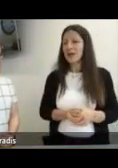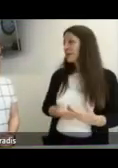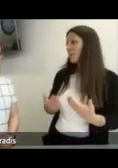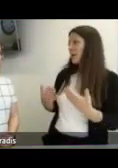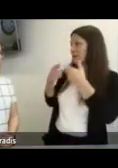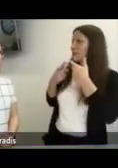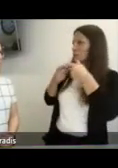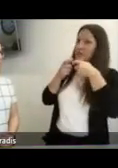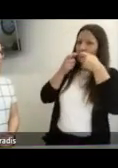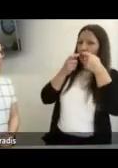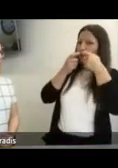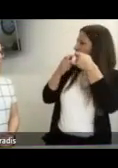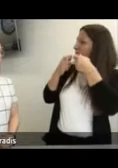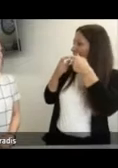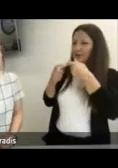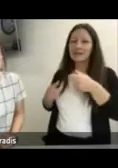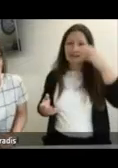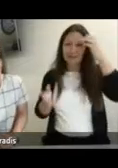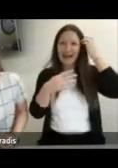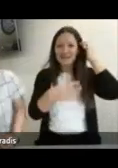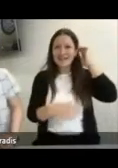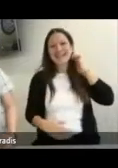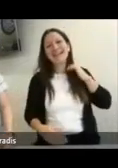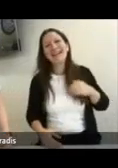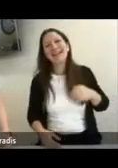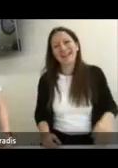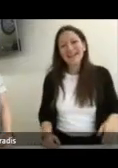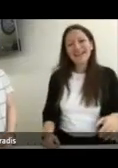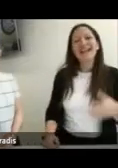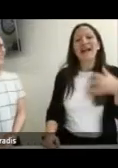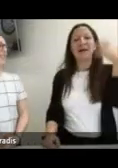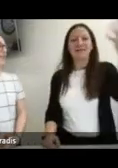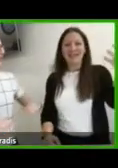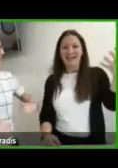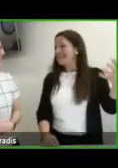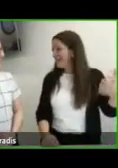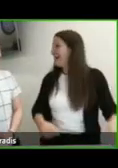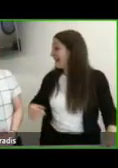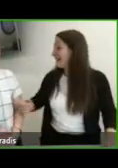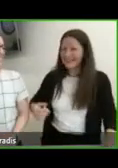Je t'avais de penser qu'il faut que je m'achète un truc pour les dames. Bref.